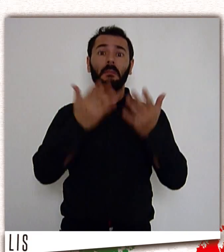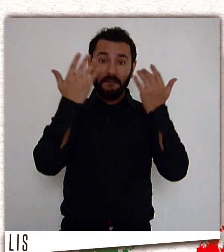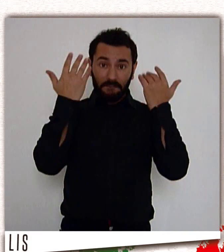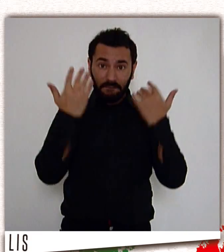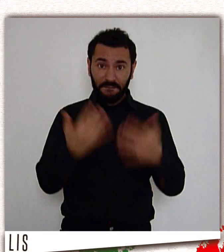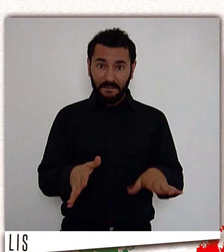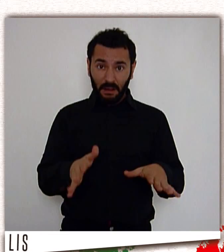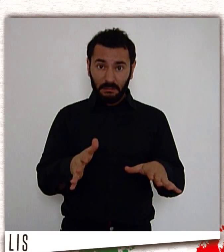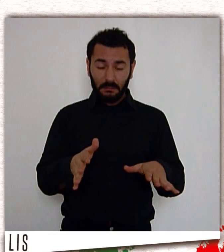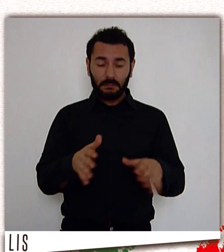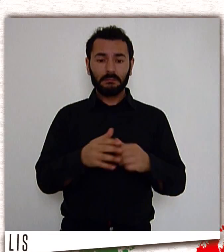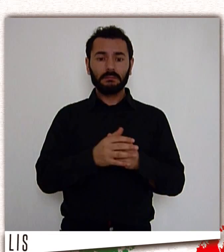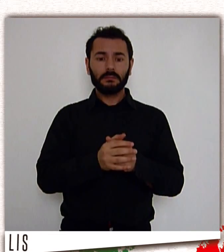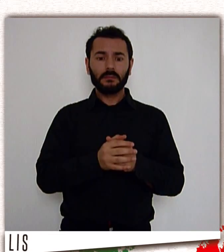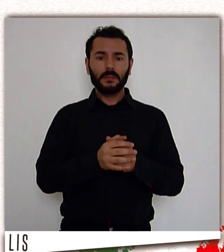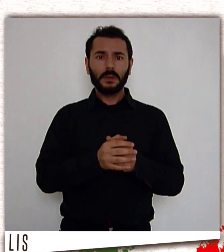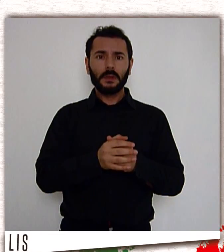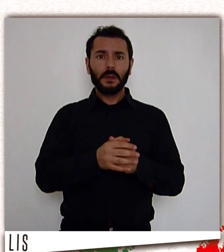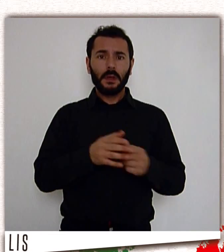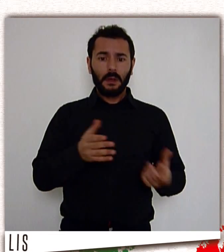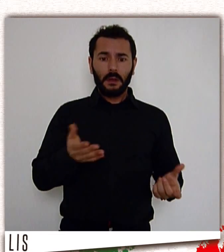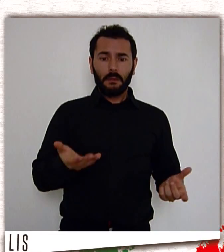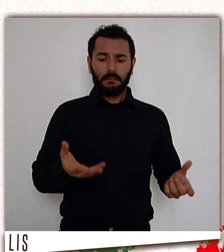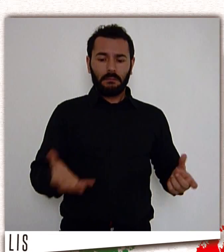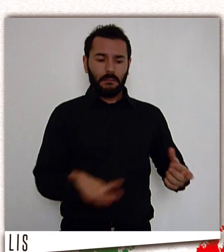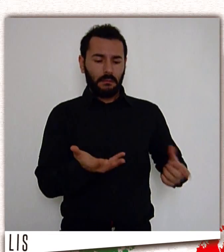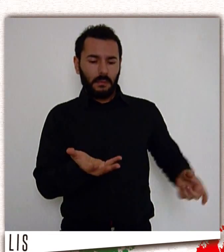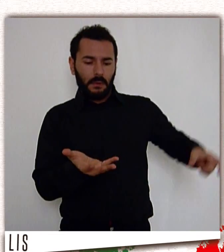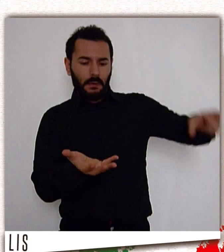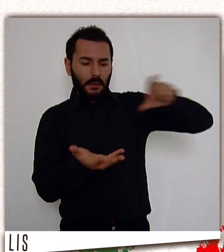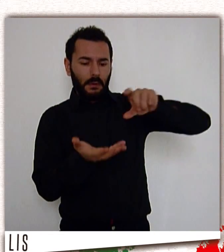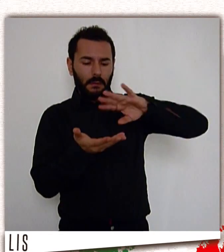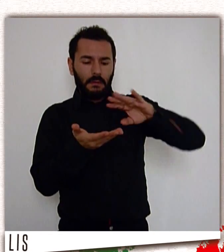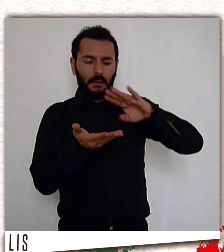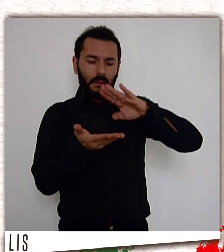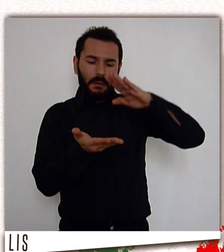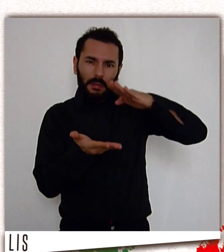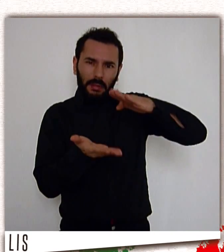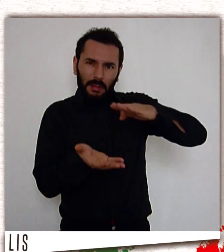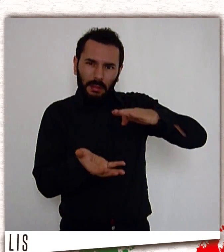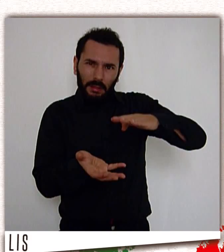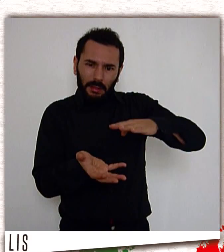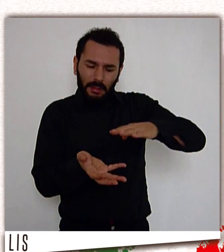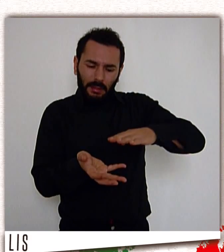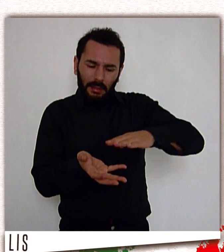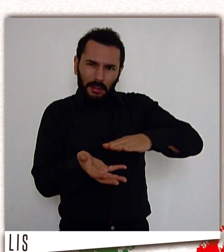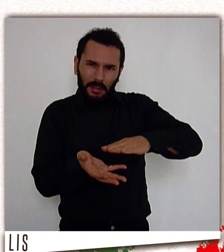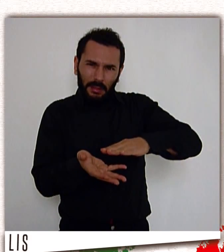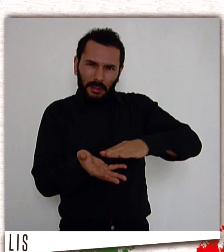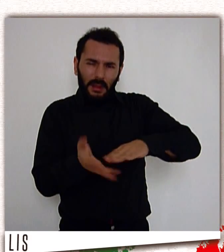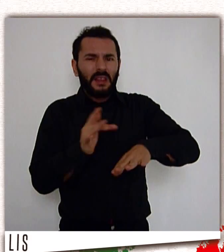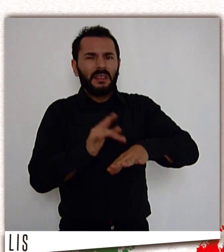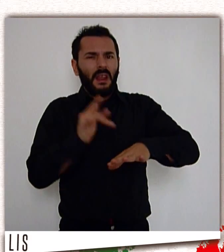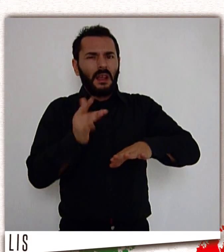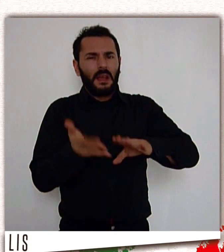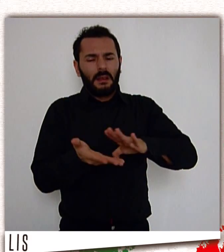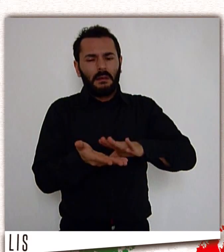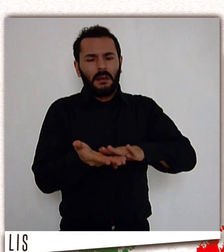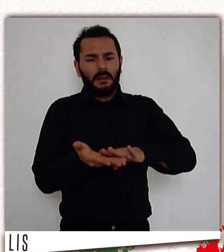terminato il tempo di riposo filtrate l'infuso schiacciando bene delicatamente per estrarre